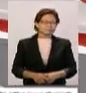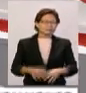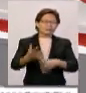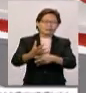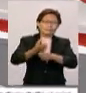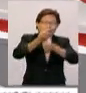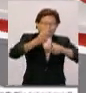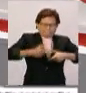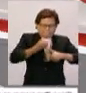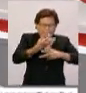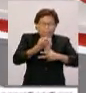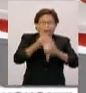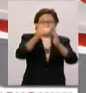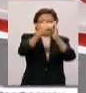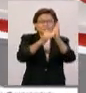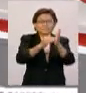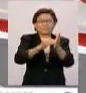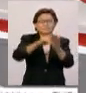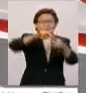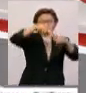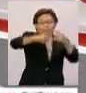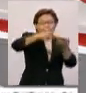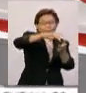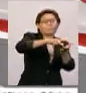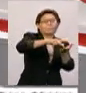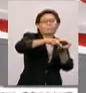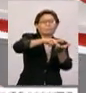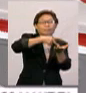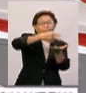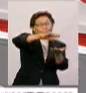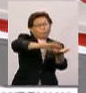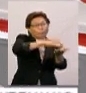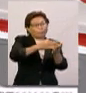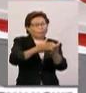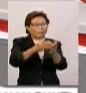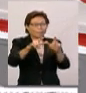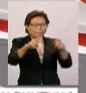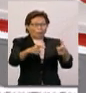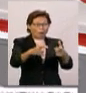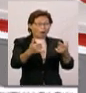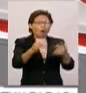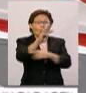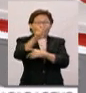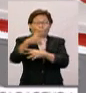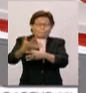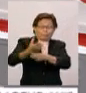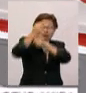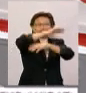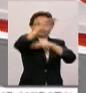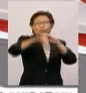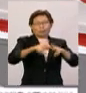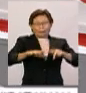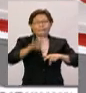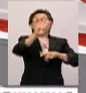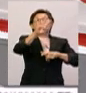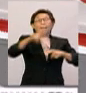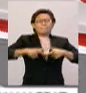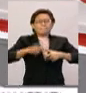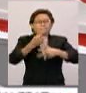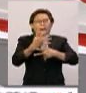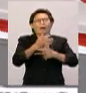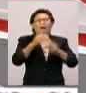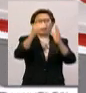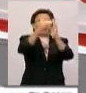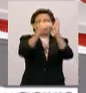Selepas meraih emas dalam acara Gym Ramah Berpasukan, wilayah persekutuan hari ini termenyapu bersih ke semua empat pingat emas dalam acara